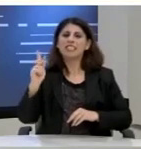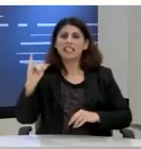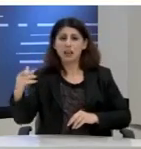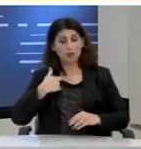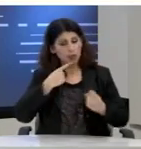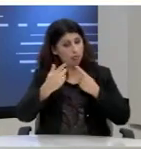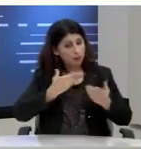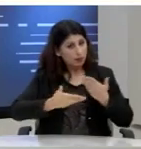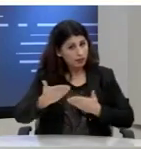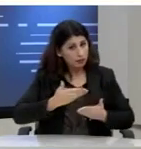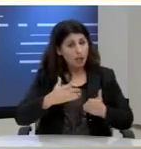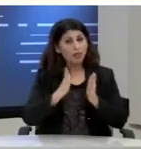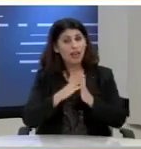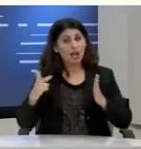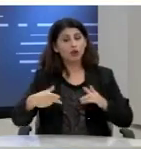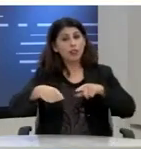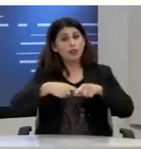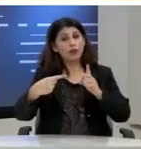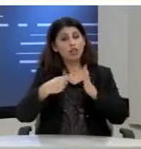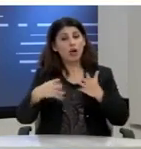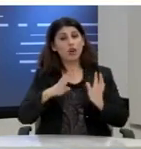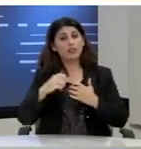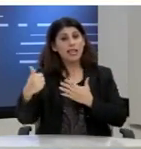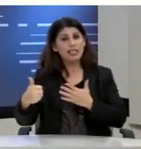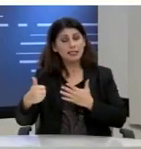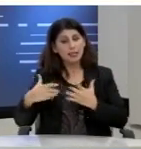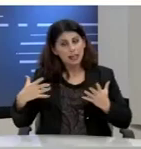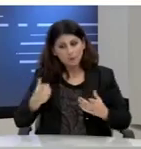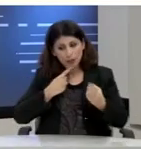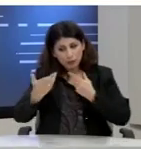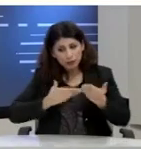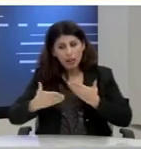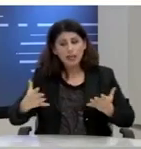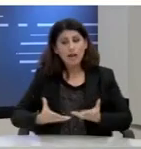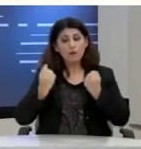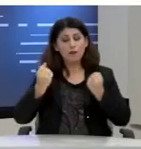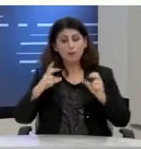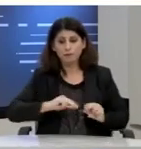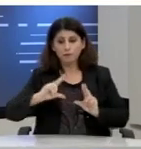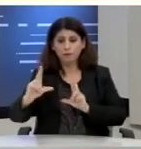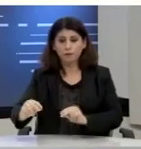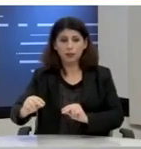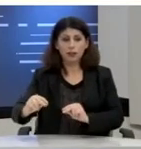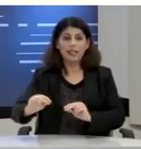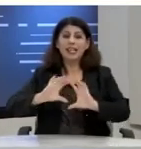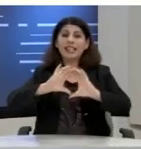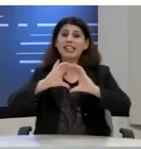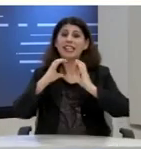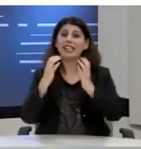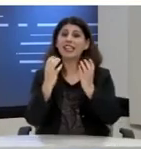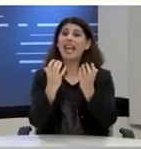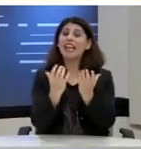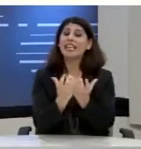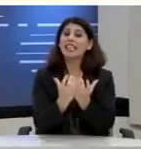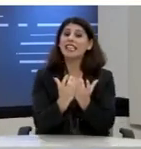διαπραγματευτήκαμε, είναι 18-12-96, για να βρούμε ένα κοινά αποδεκτό όνομα προς γενική, Erga Omnes